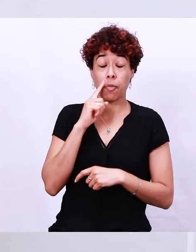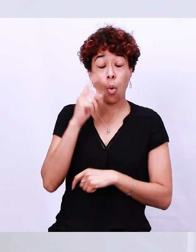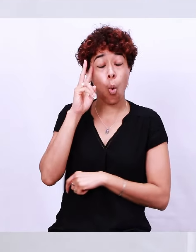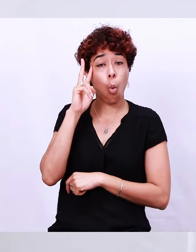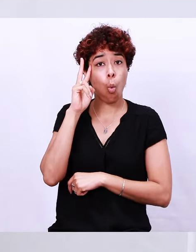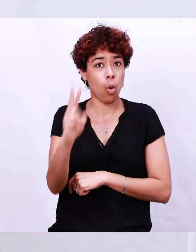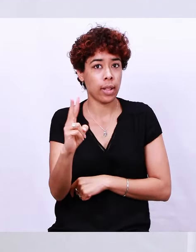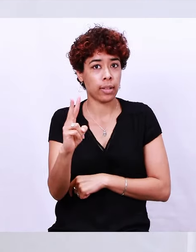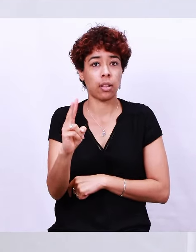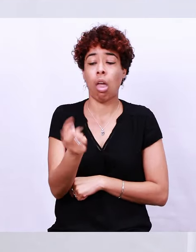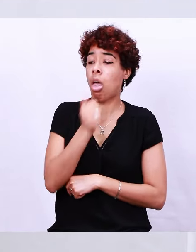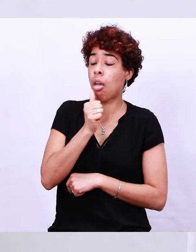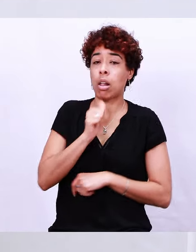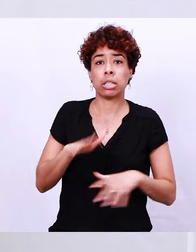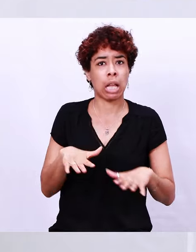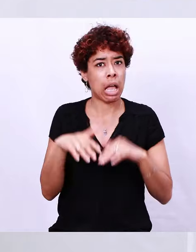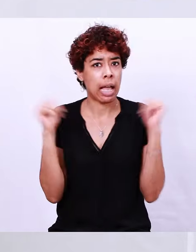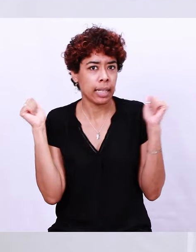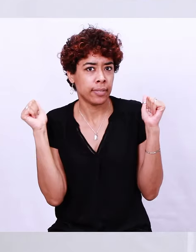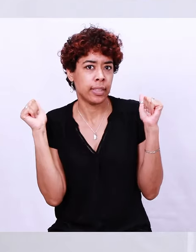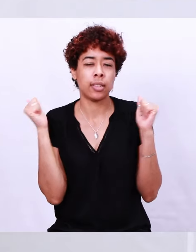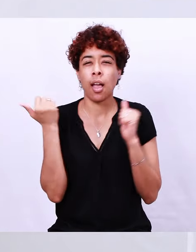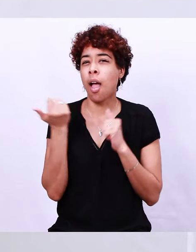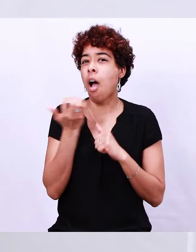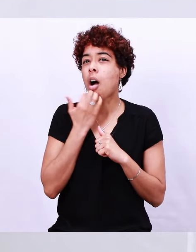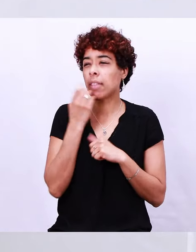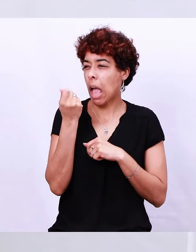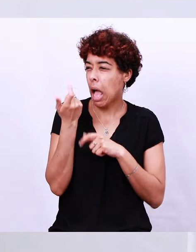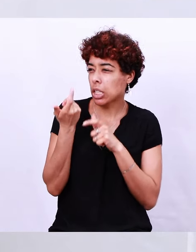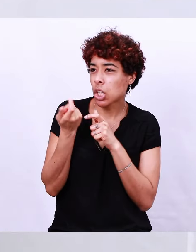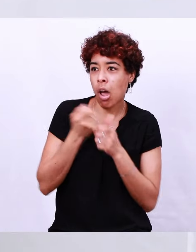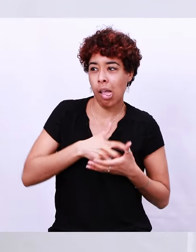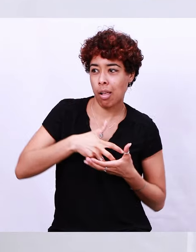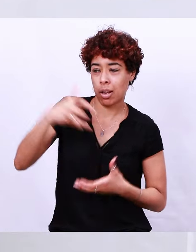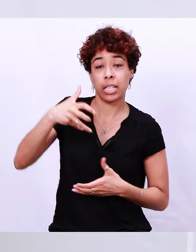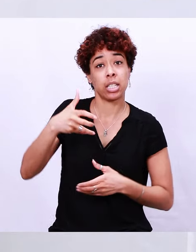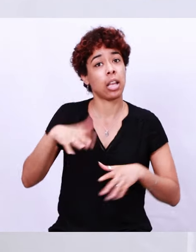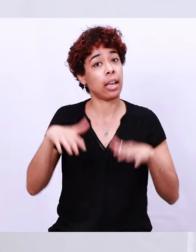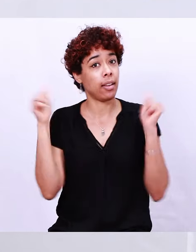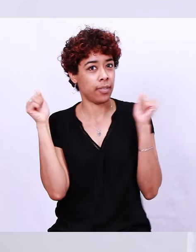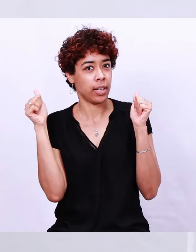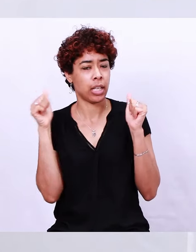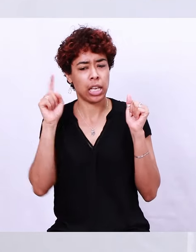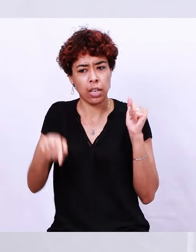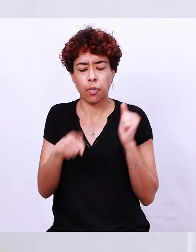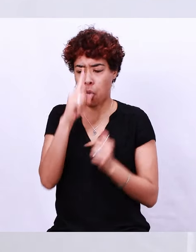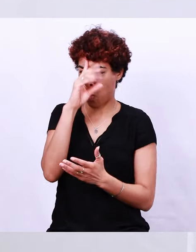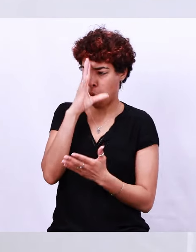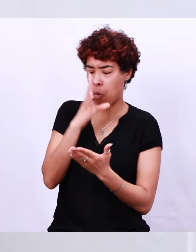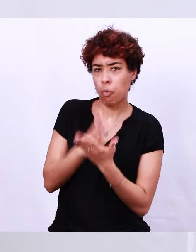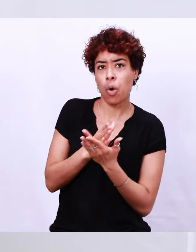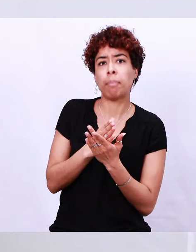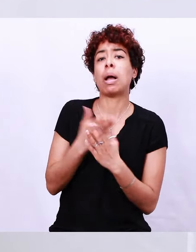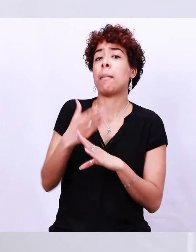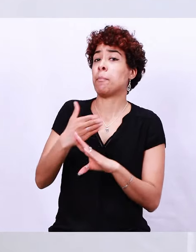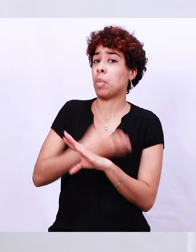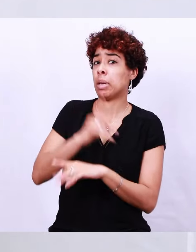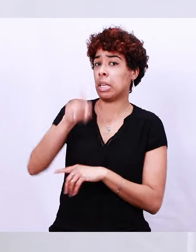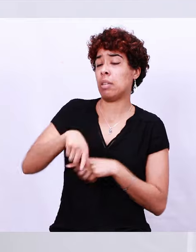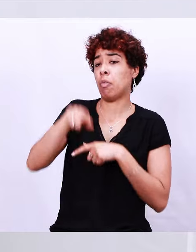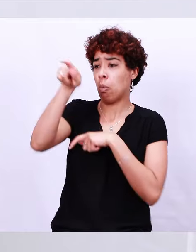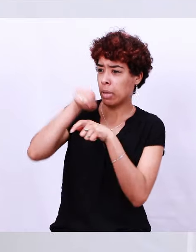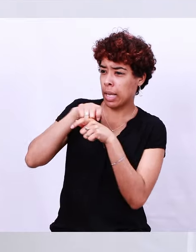gain sordide conservant le mystère de la foi dans une conscience pure qu'on les éprouve d'abord et qu'ils